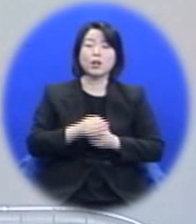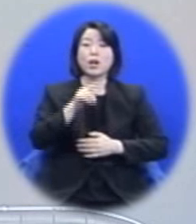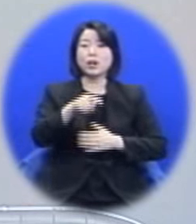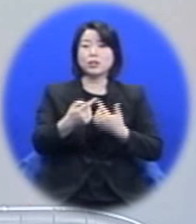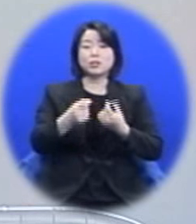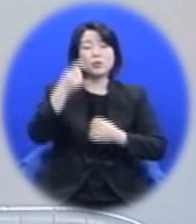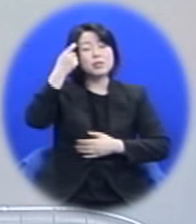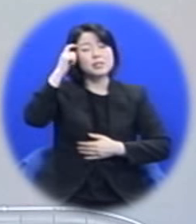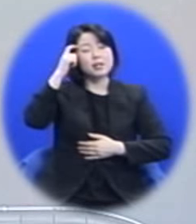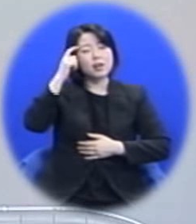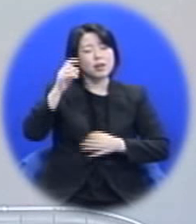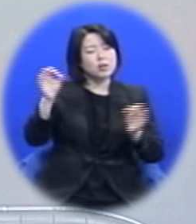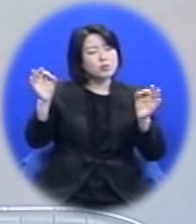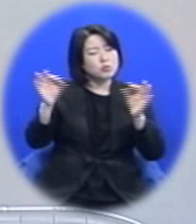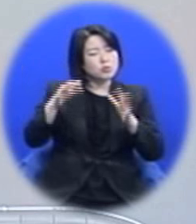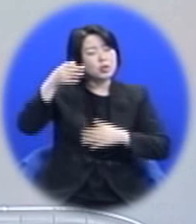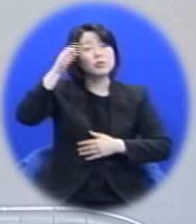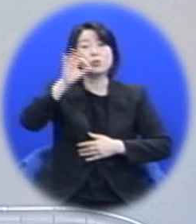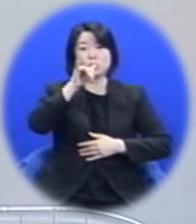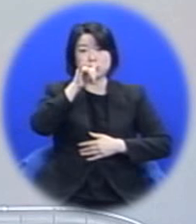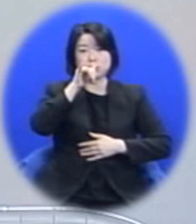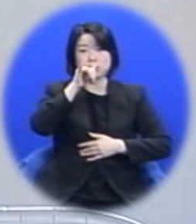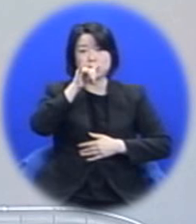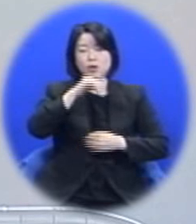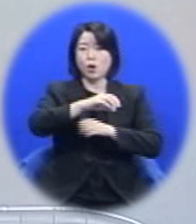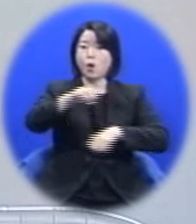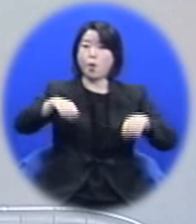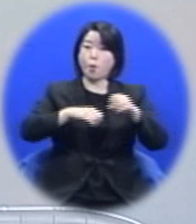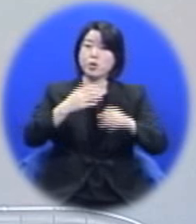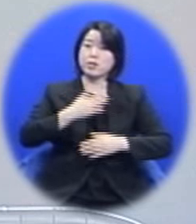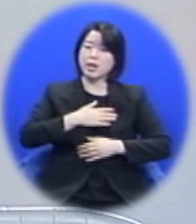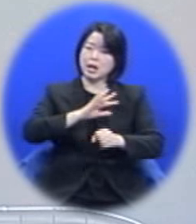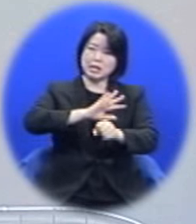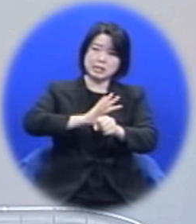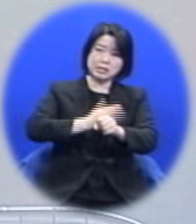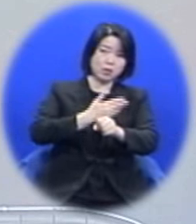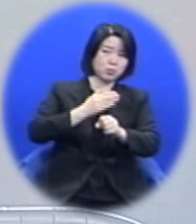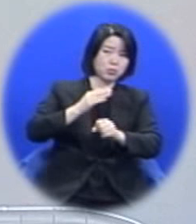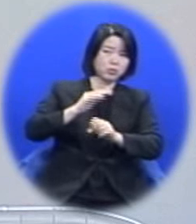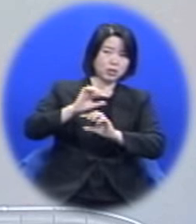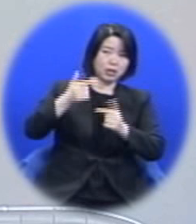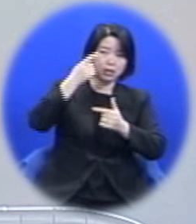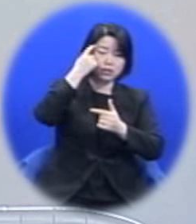이런 생각이 순간 들었어요. 오히려 내가 잘못되는 거 아니야?